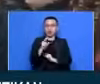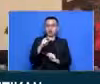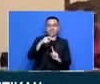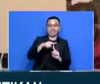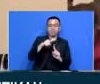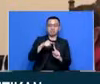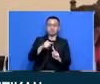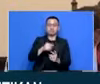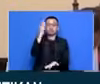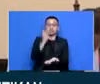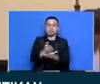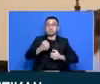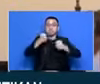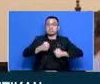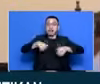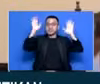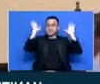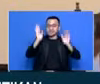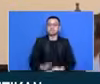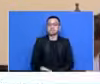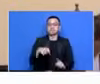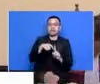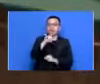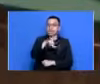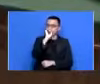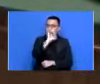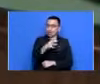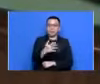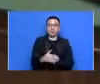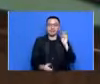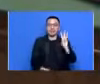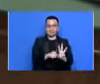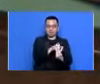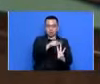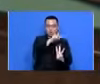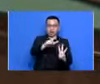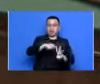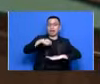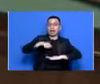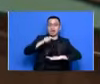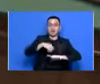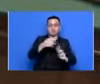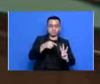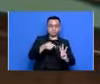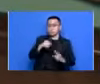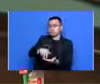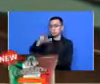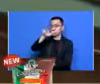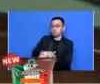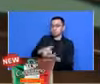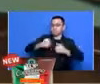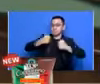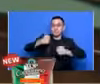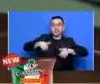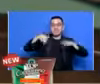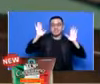sidang pleno memutuskan majelis hakim memang vonis bebas Ronald tanur diberi sanksi berat yakni pemberhentian tetap dengan